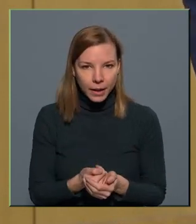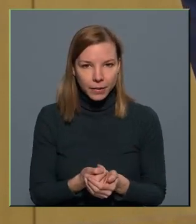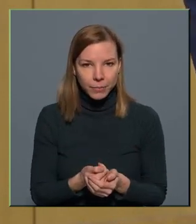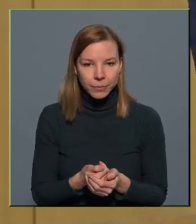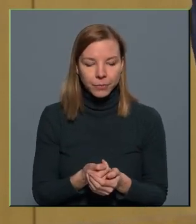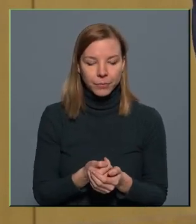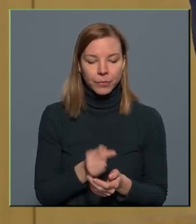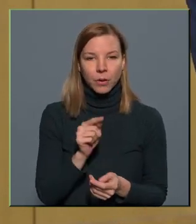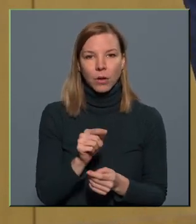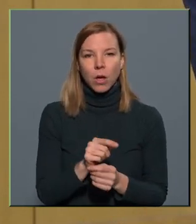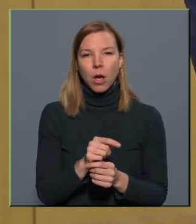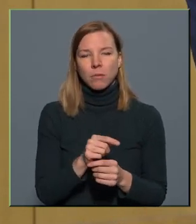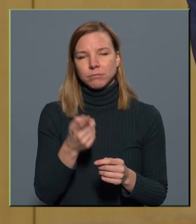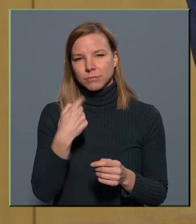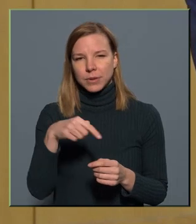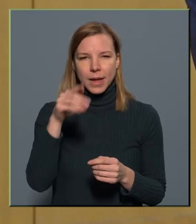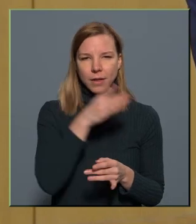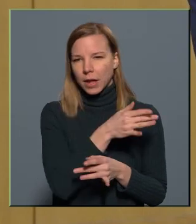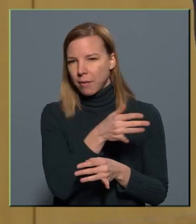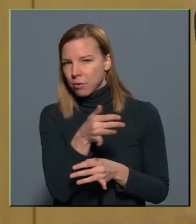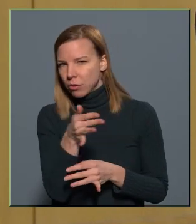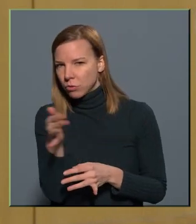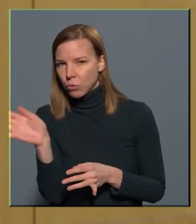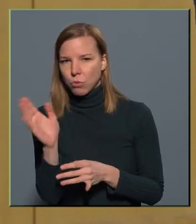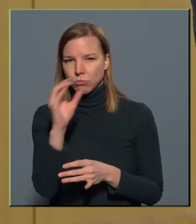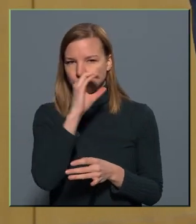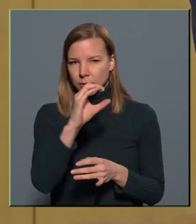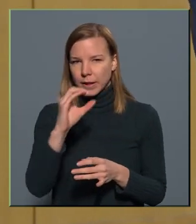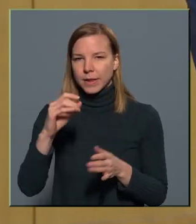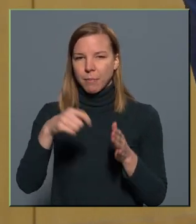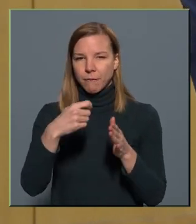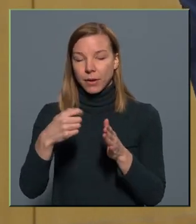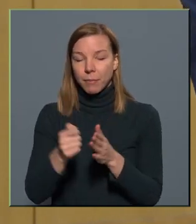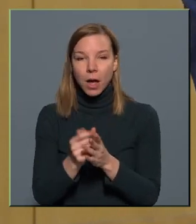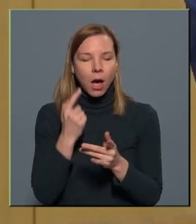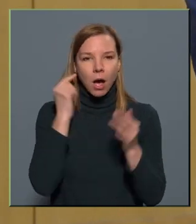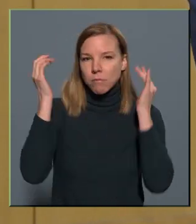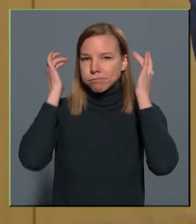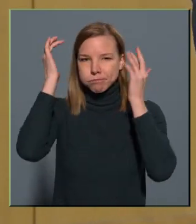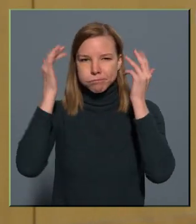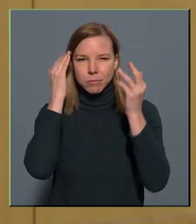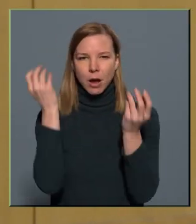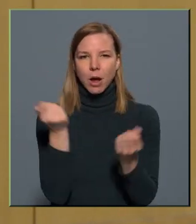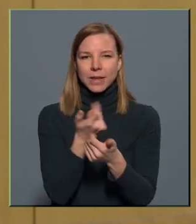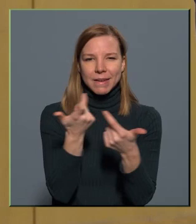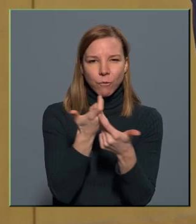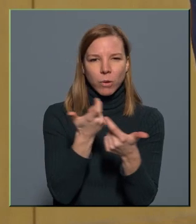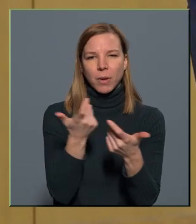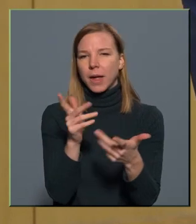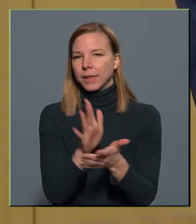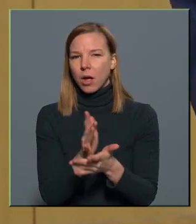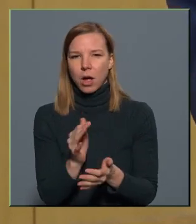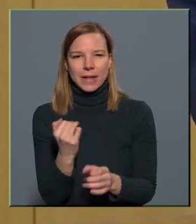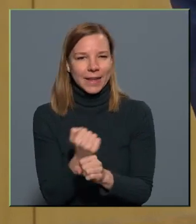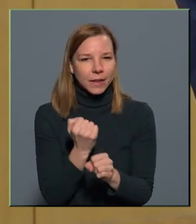már éjszakában nyúlóan, akkor egy kicsit zsongott a fejem. Annyi minden információ volt, annyi izgalmas